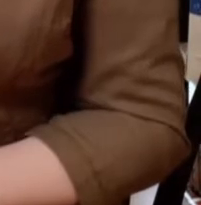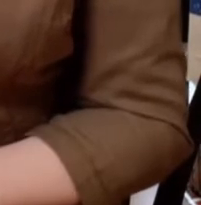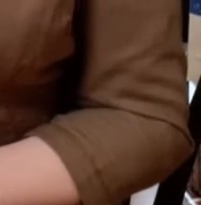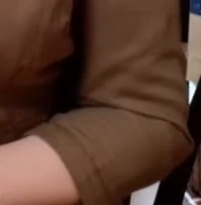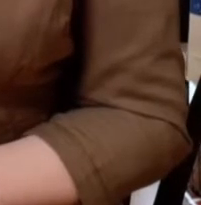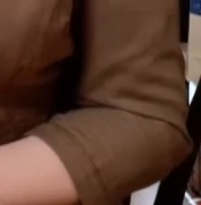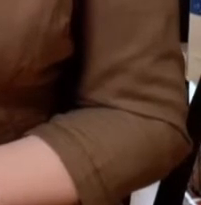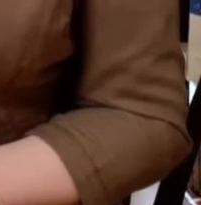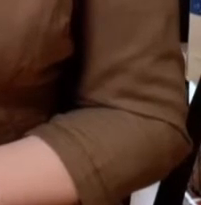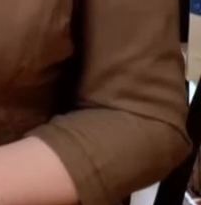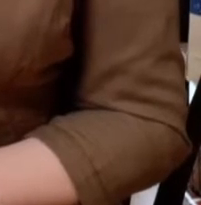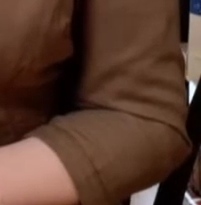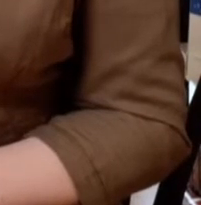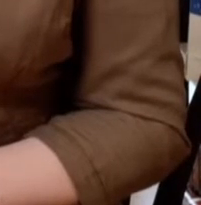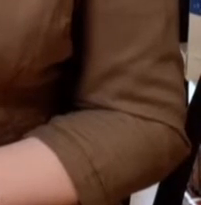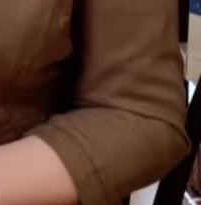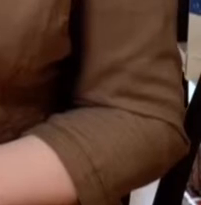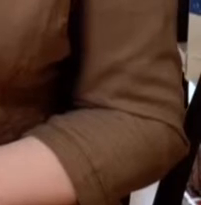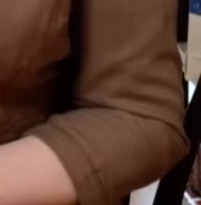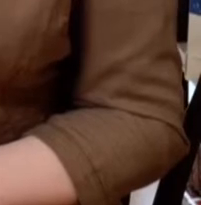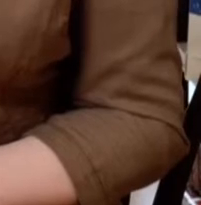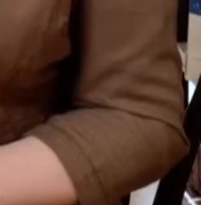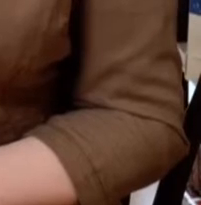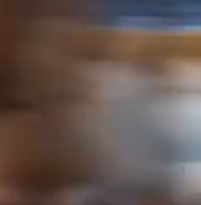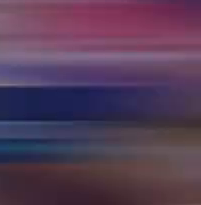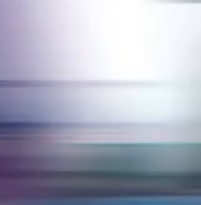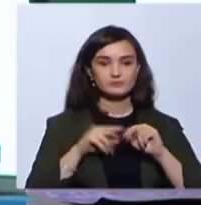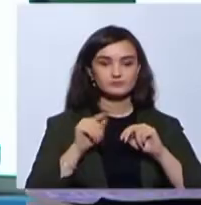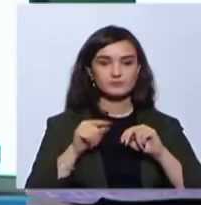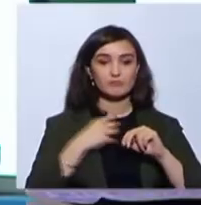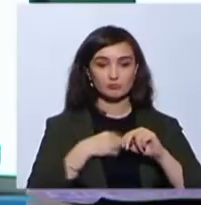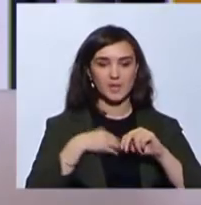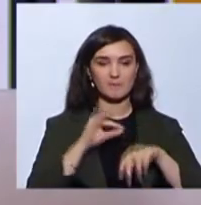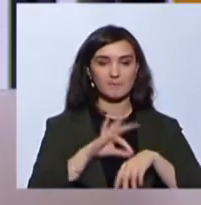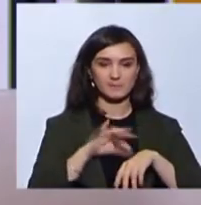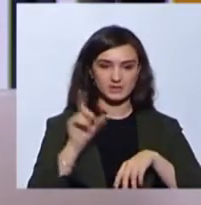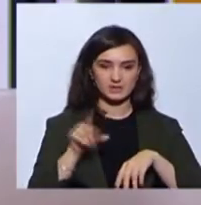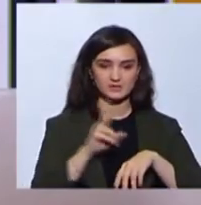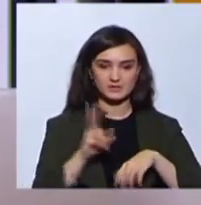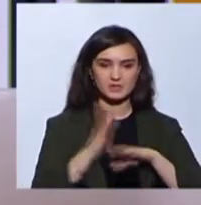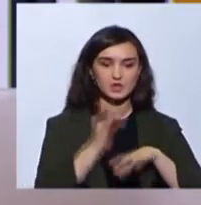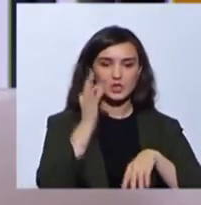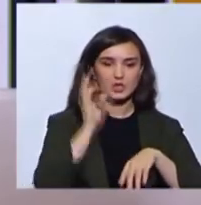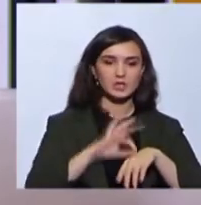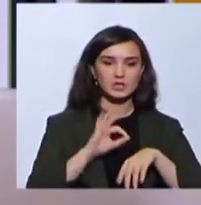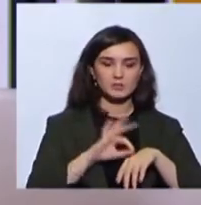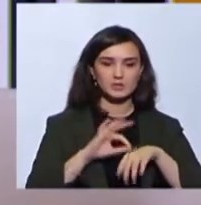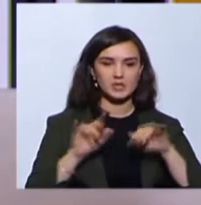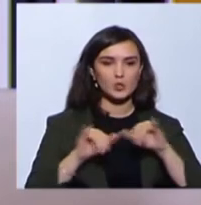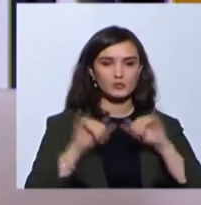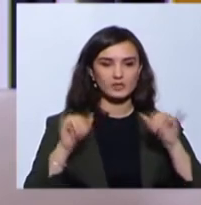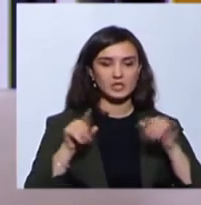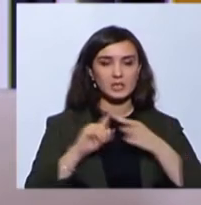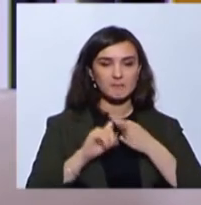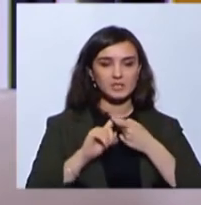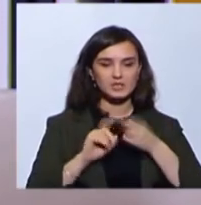პირობებში, ამაზე განსაკუთრებით საყურადღებოა ნებისმიერი რეკომენდაცია. თუ კი პაციენტს, რომელსაც აქვს შაქრიანი დიაბეტი, განუვითარდა